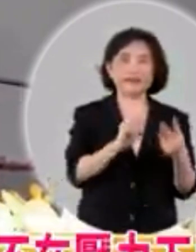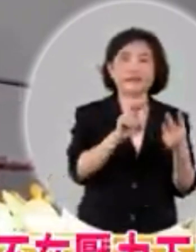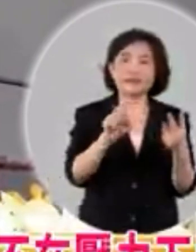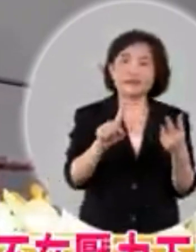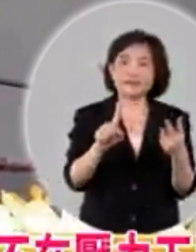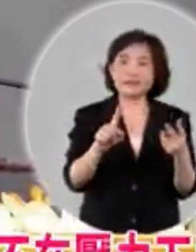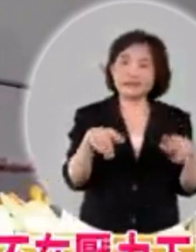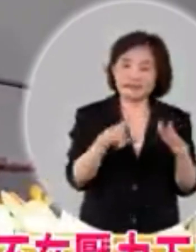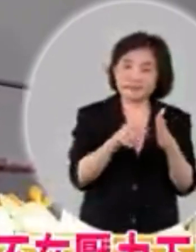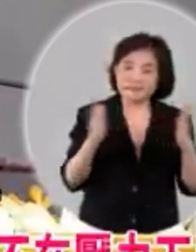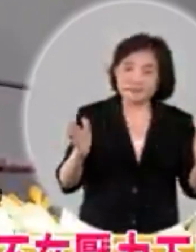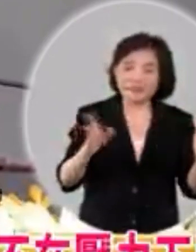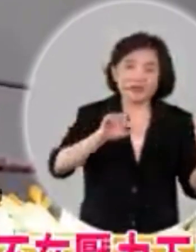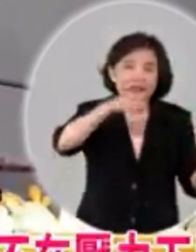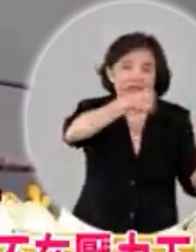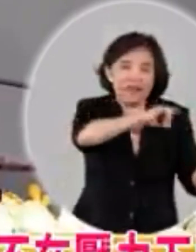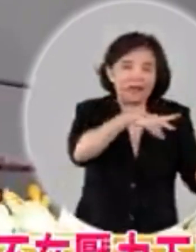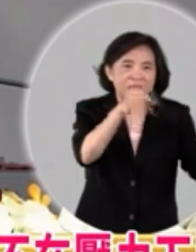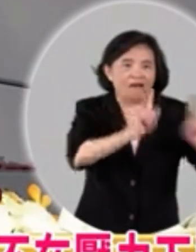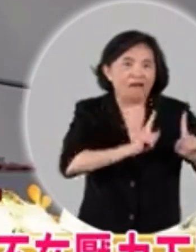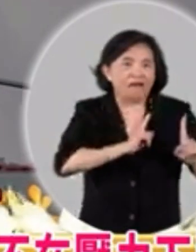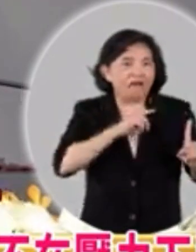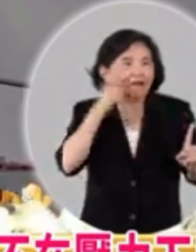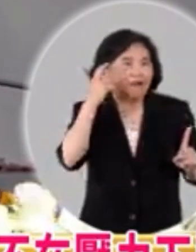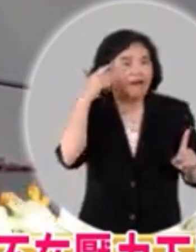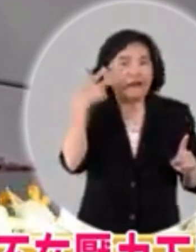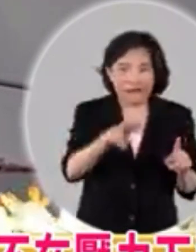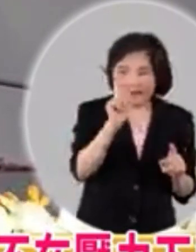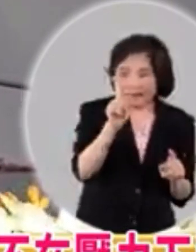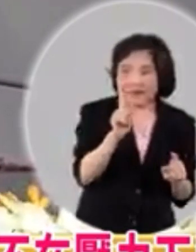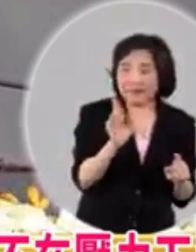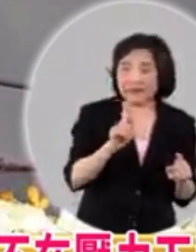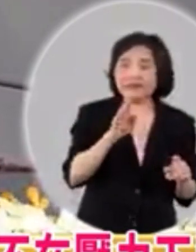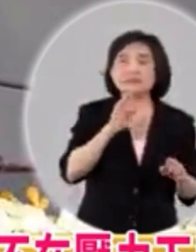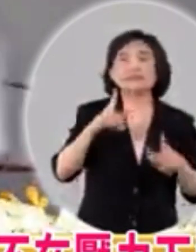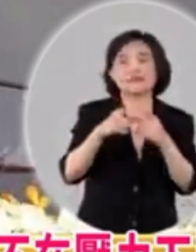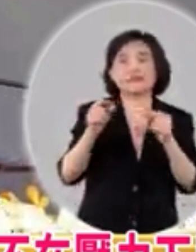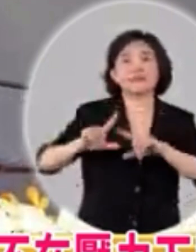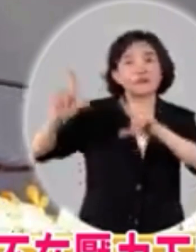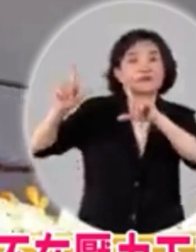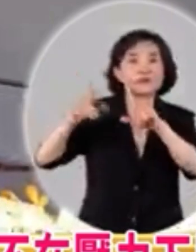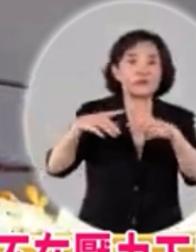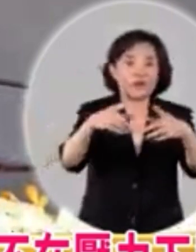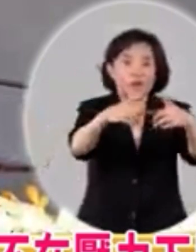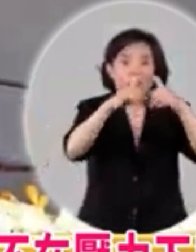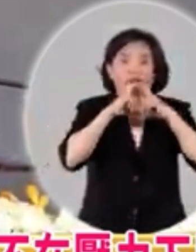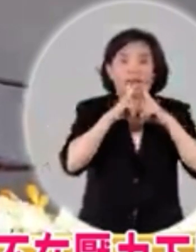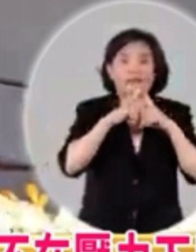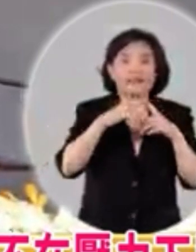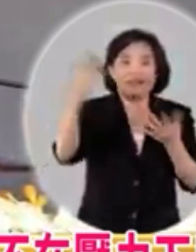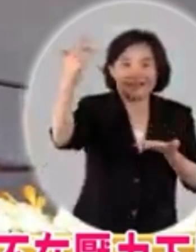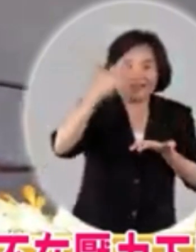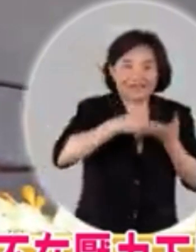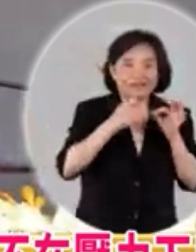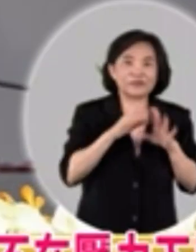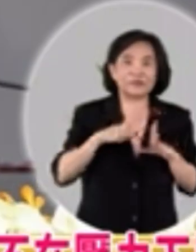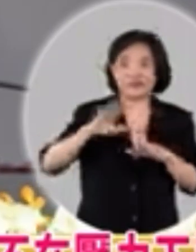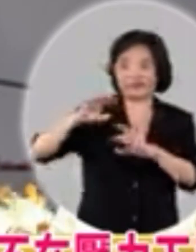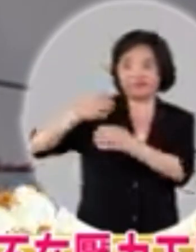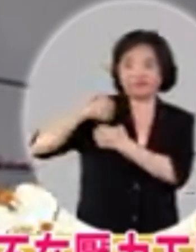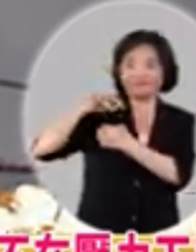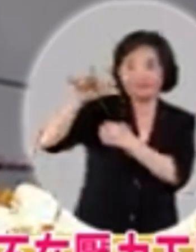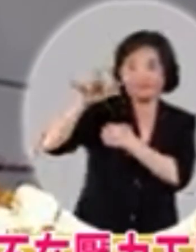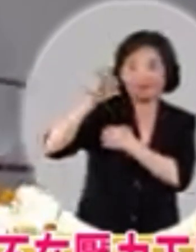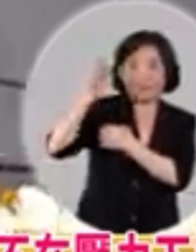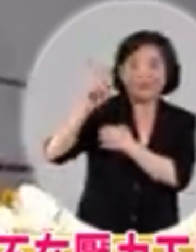2021年台湾最感动的画面之一，就是冬奥英雄回国时，我们的国军出